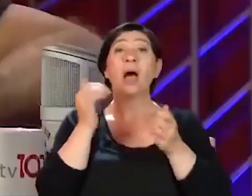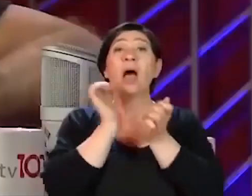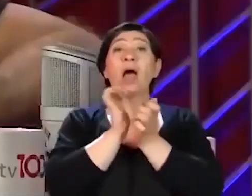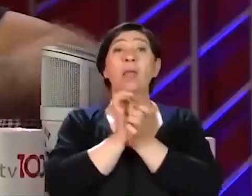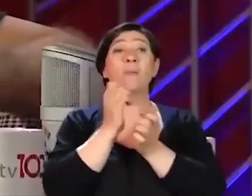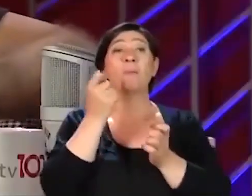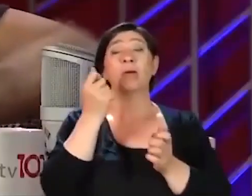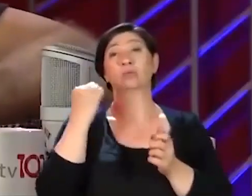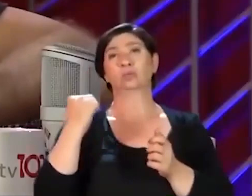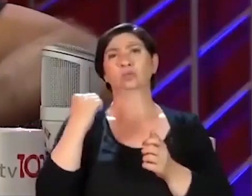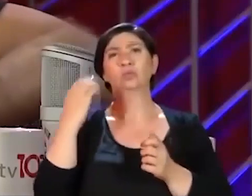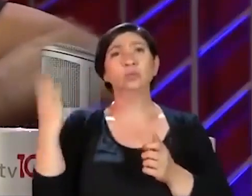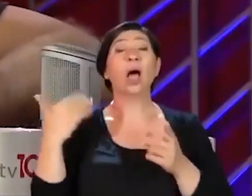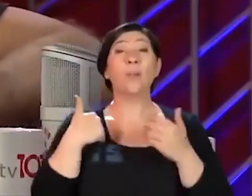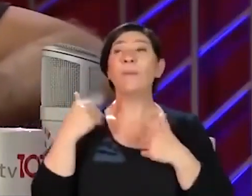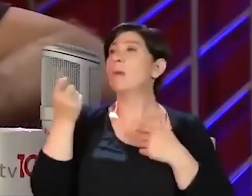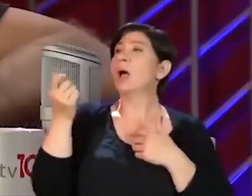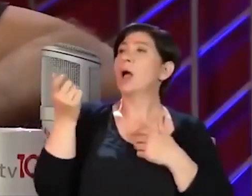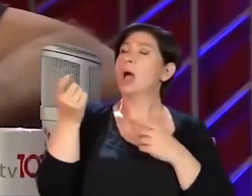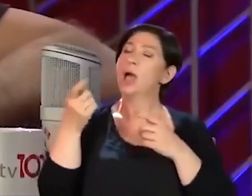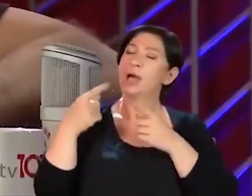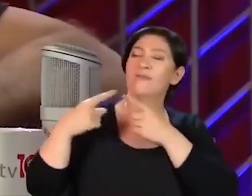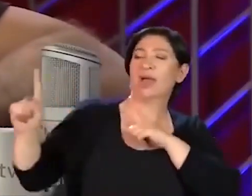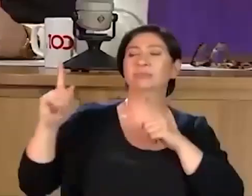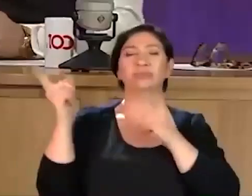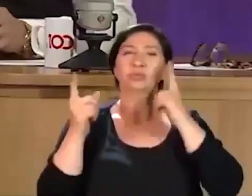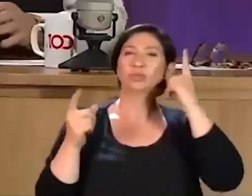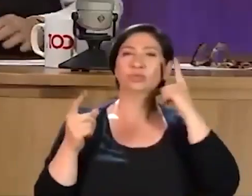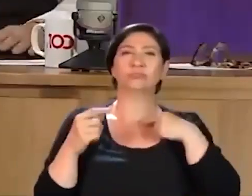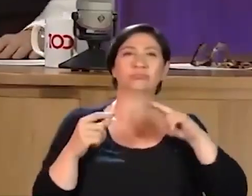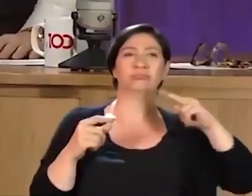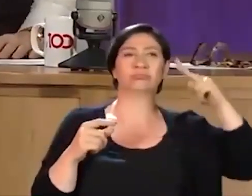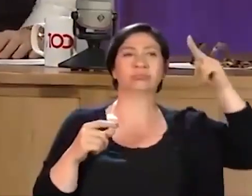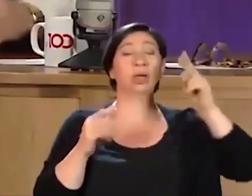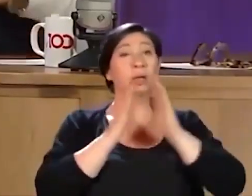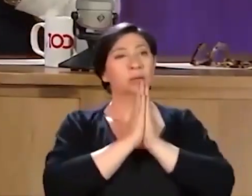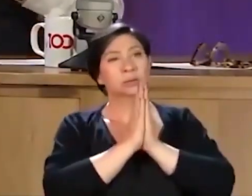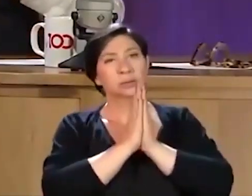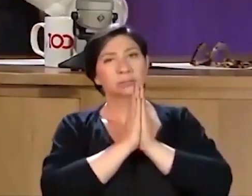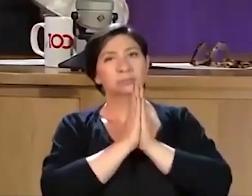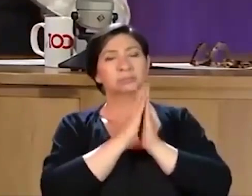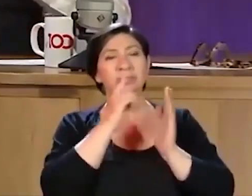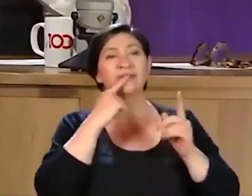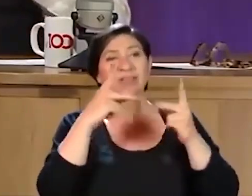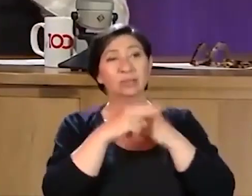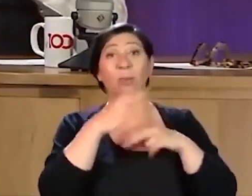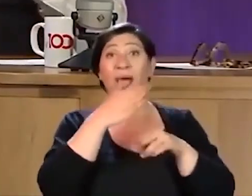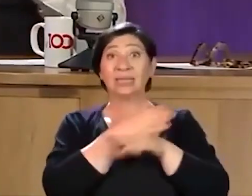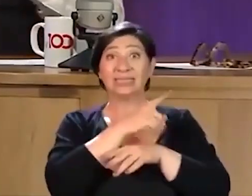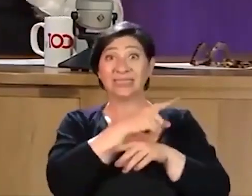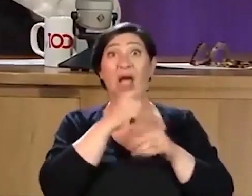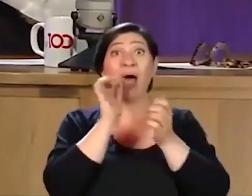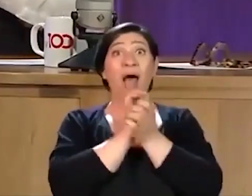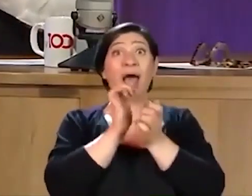maddi durumu çok güçlü olmasına rağmen ben onlar da ayrı bir kariyer seçtim ve Azra önem burada kesiyorum ama aslında